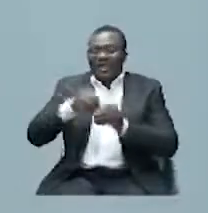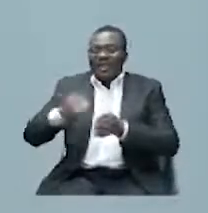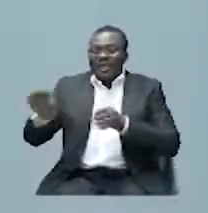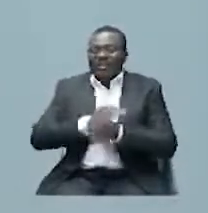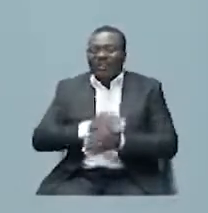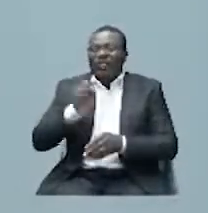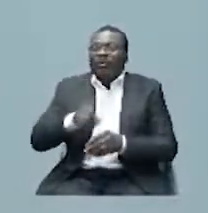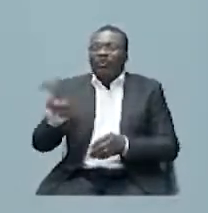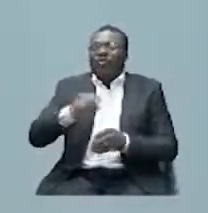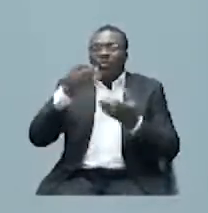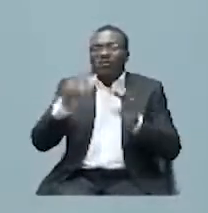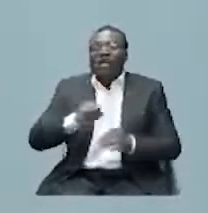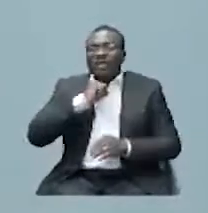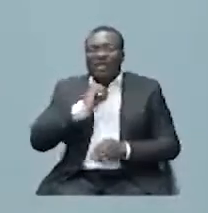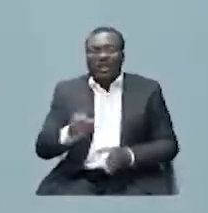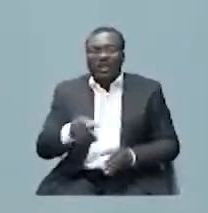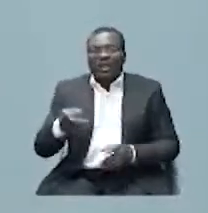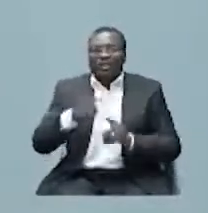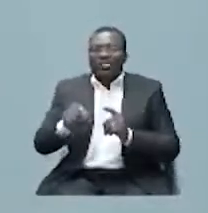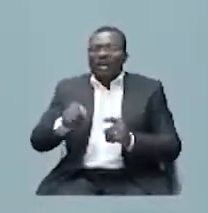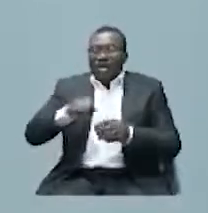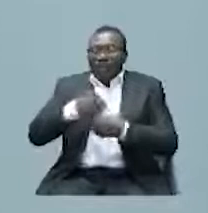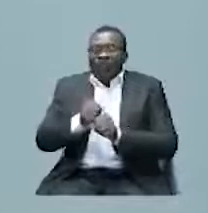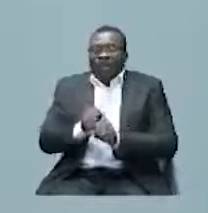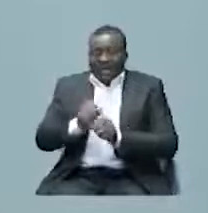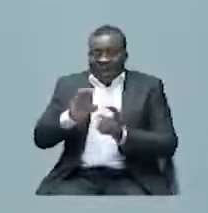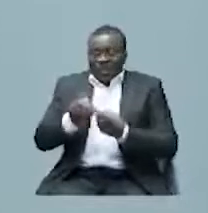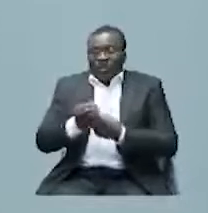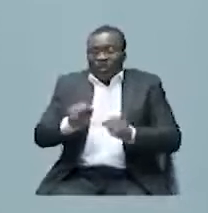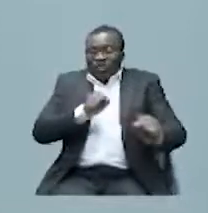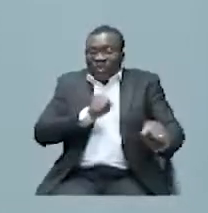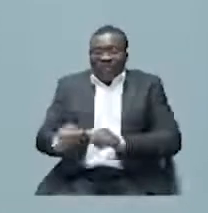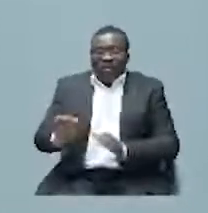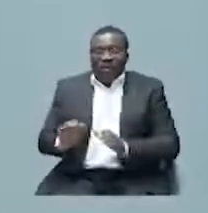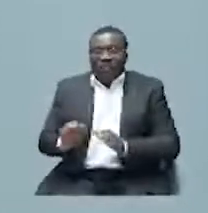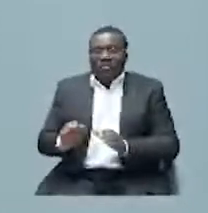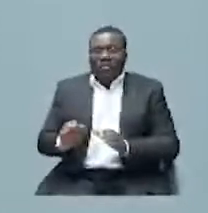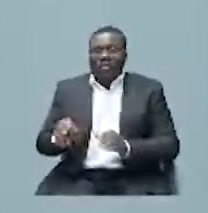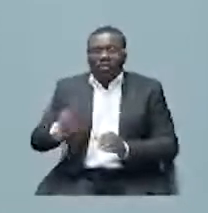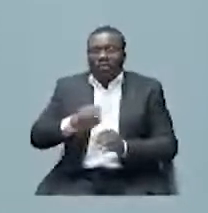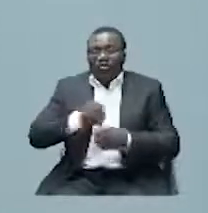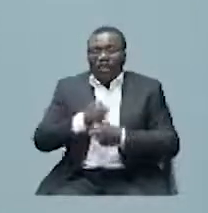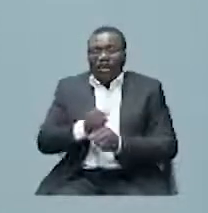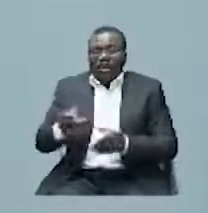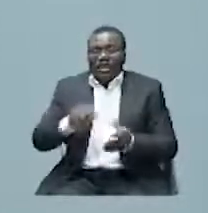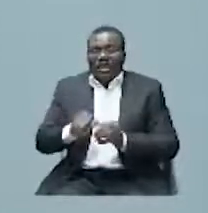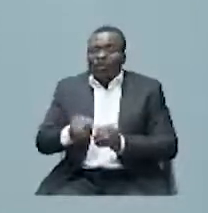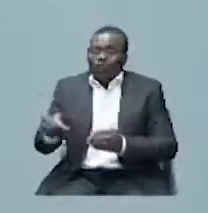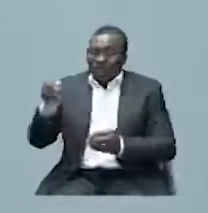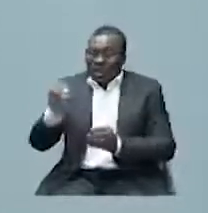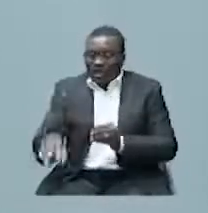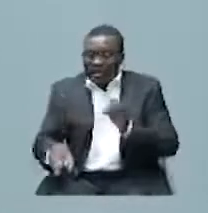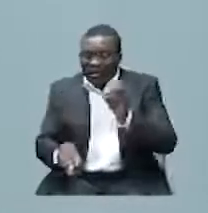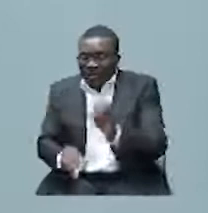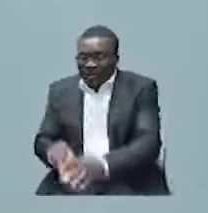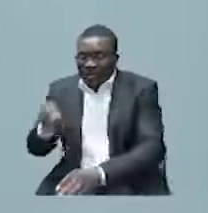en défiscalisant, mais vous créez des conditions de créer un dynamisme, de créer de l'émulation, de créer de l'investissement.